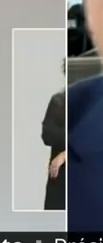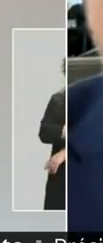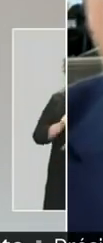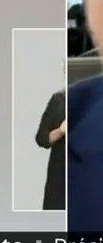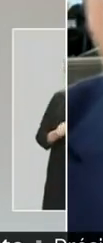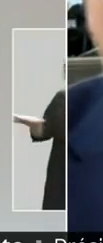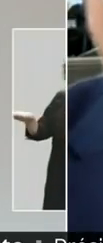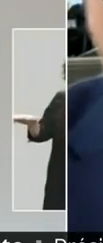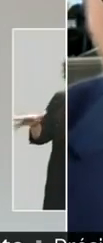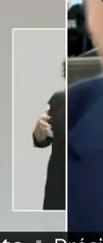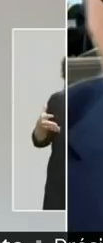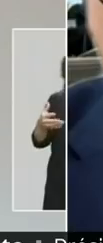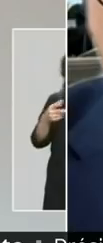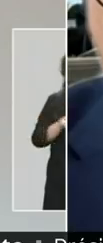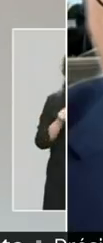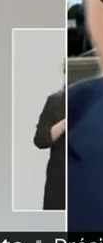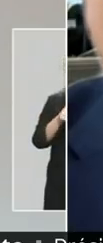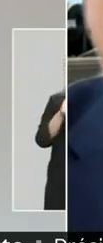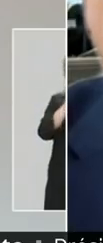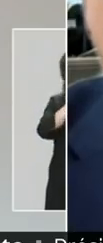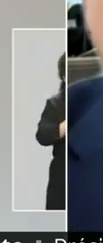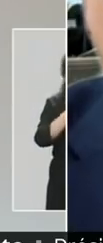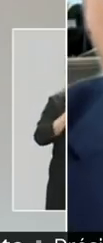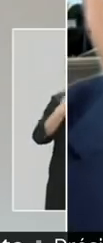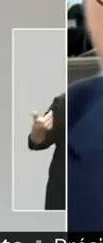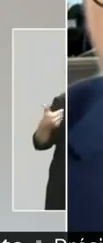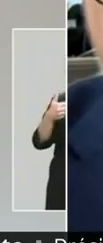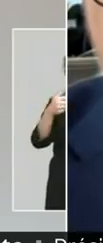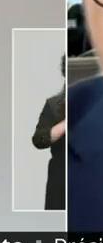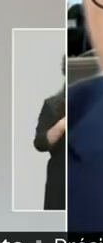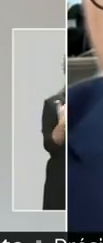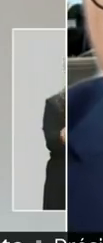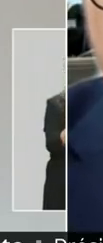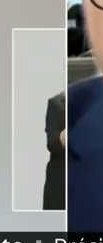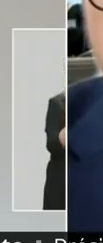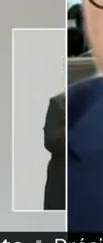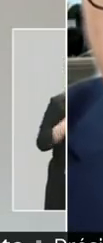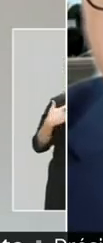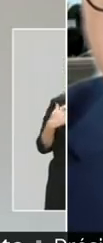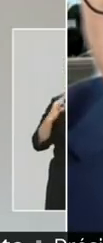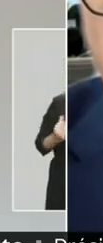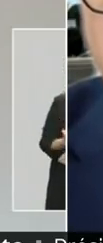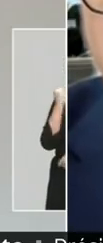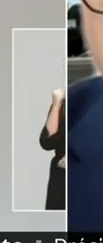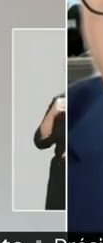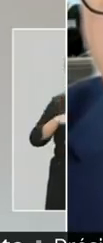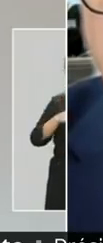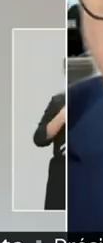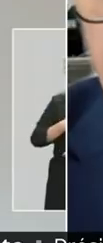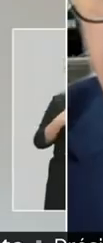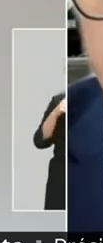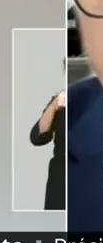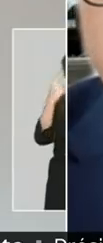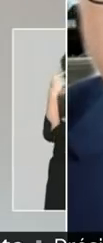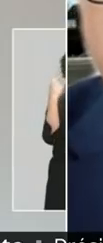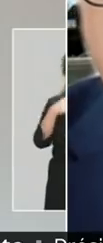vous l'avez souligné, le fait de descendre à 24 heures va peut-être obliger les gens à finalement réfléchir, à venir se faire vacciner parce que